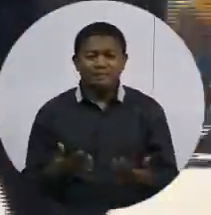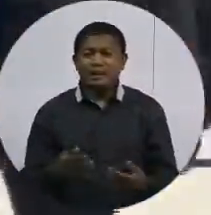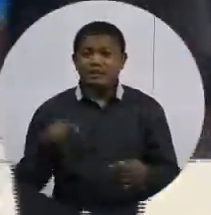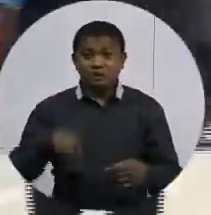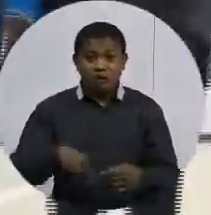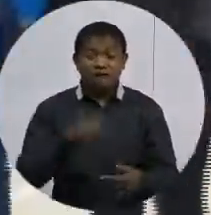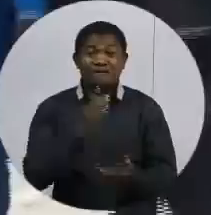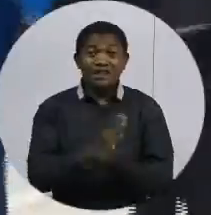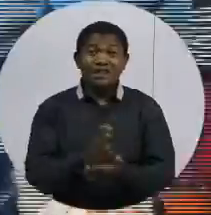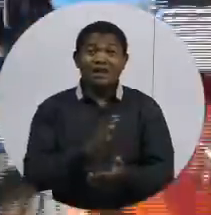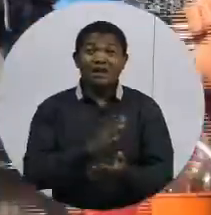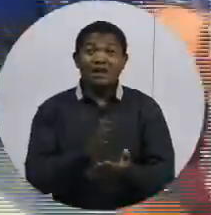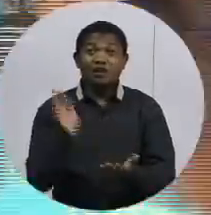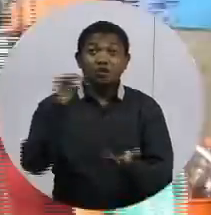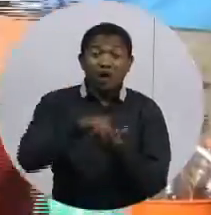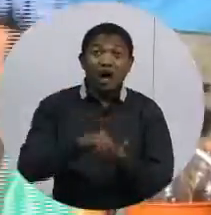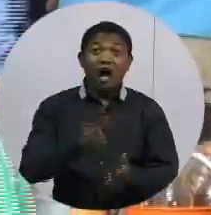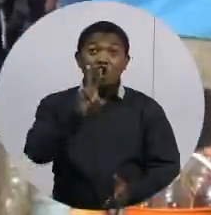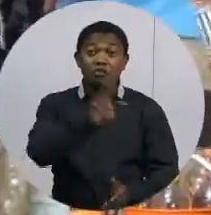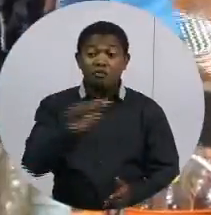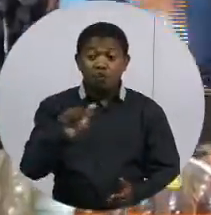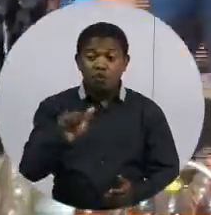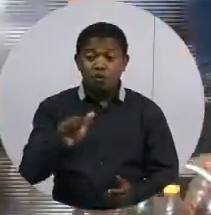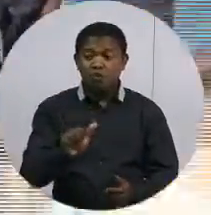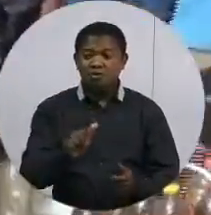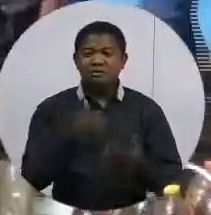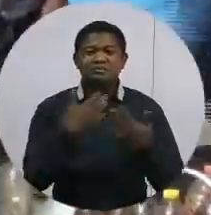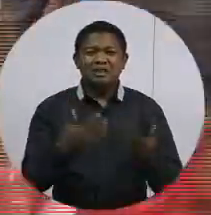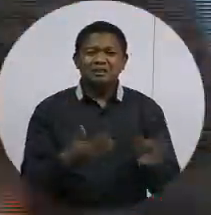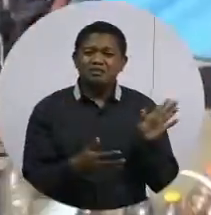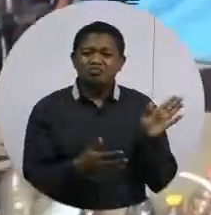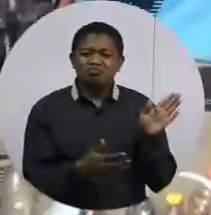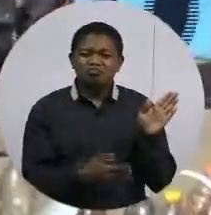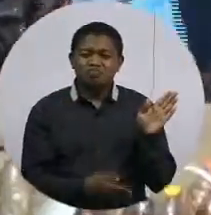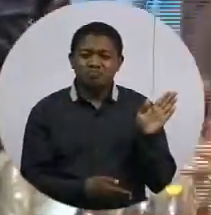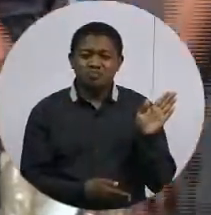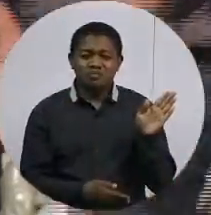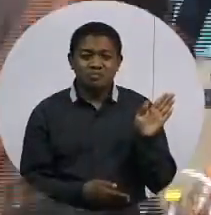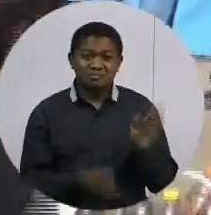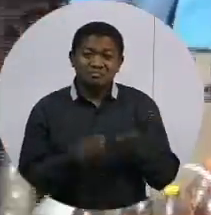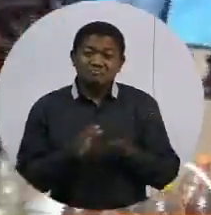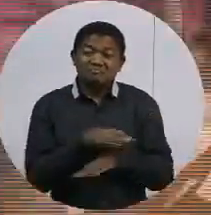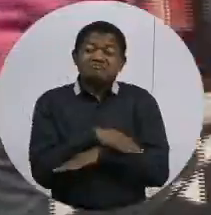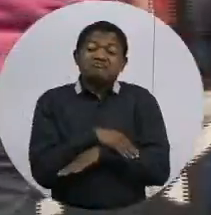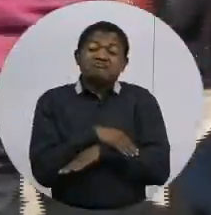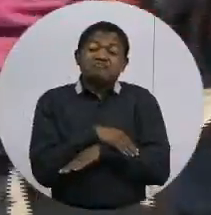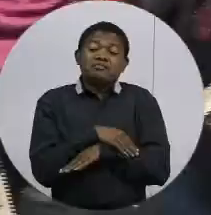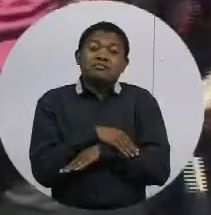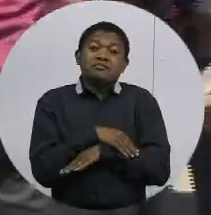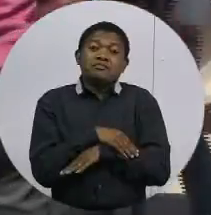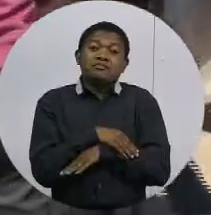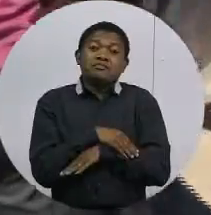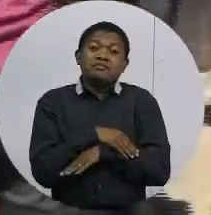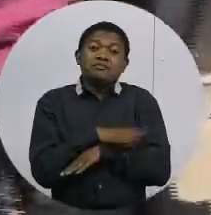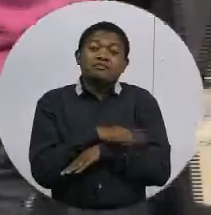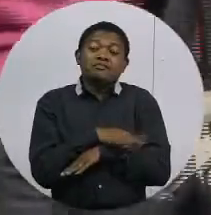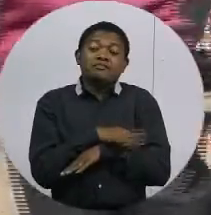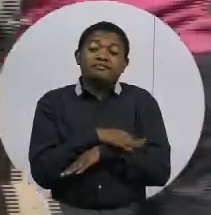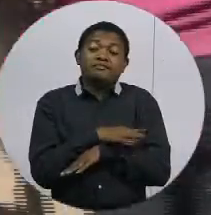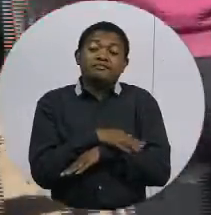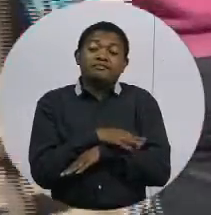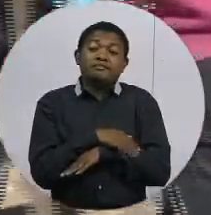intsony. Misy hatrany ireo mbola mihenoheno sy mipetrapetraka tsy misy antony mazava. Miditra an-tsehatra ny polisy.